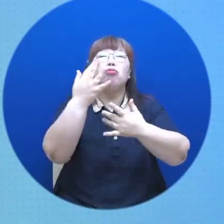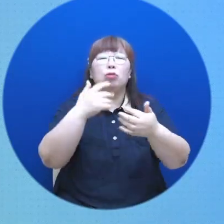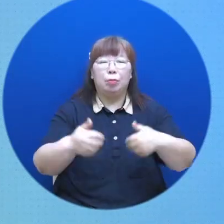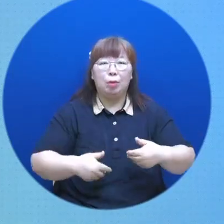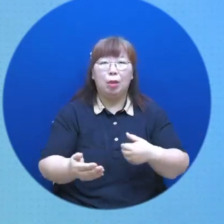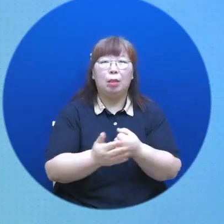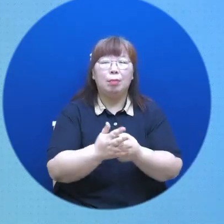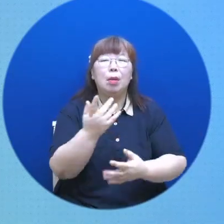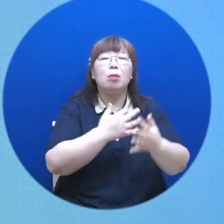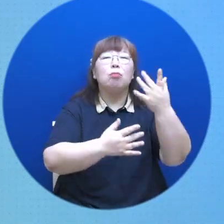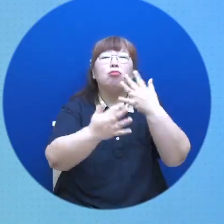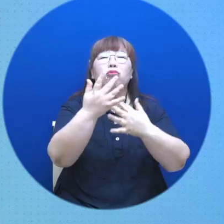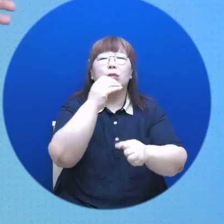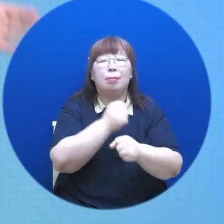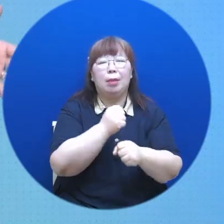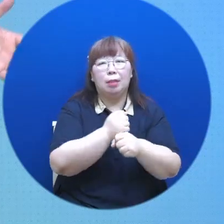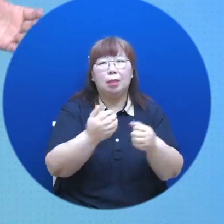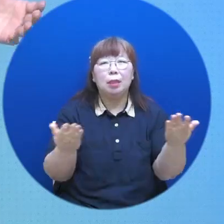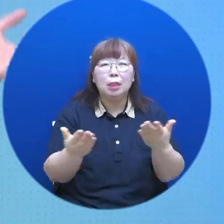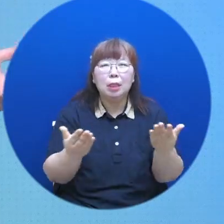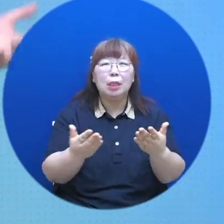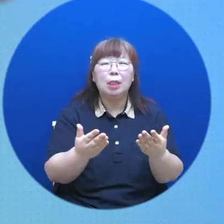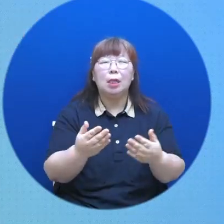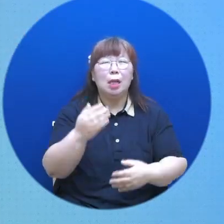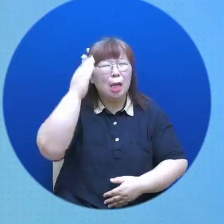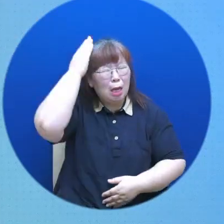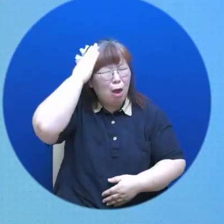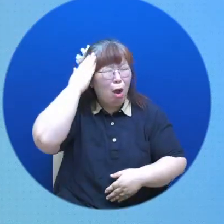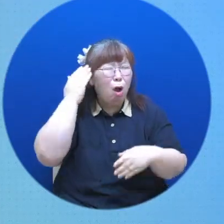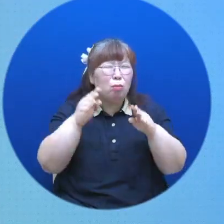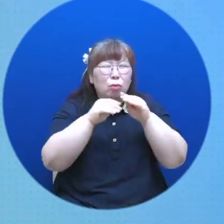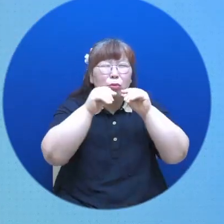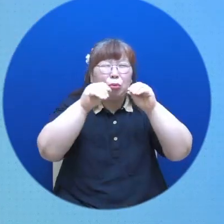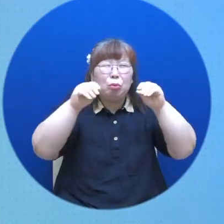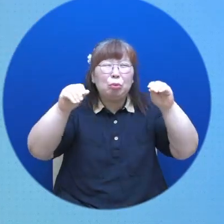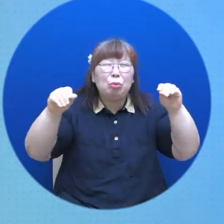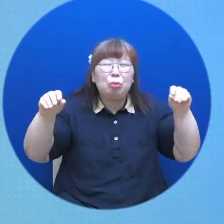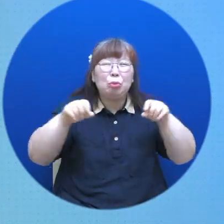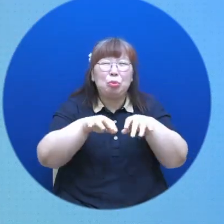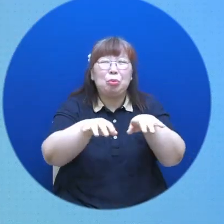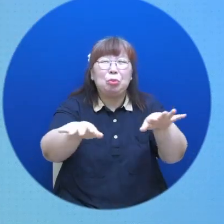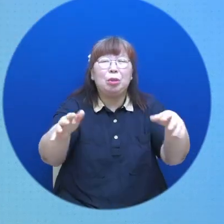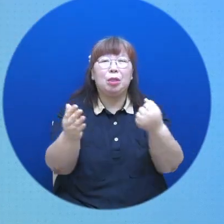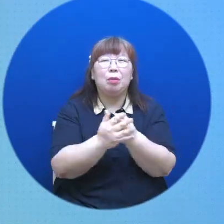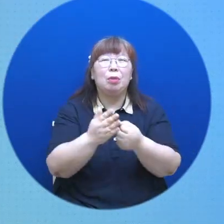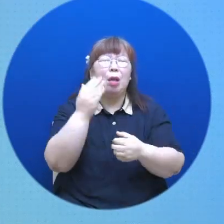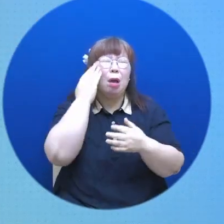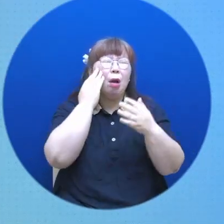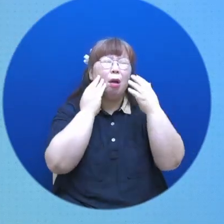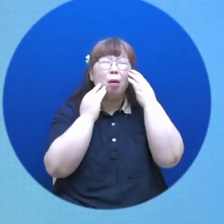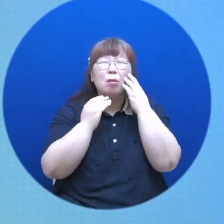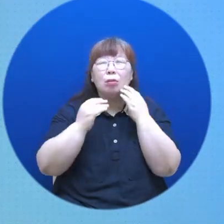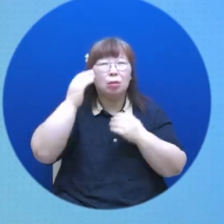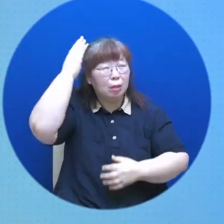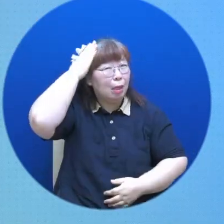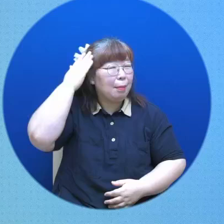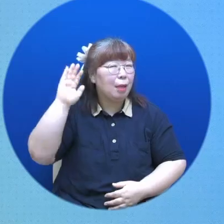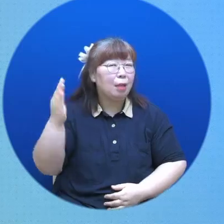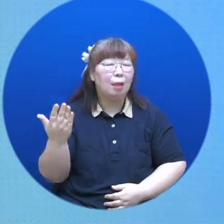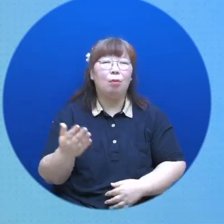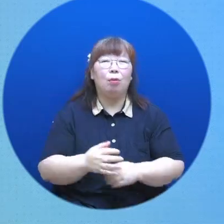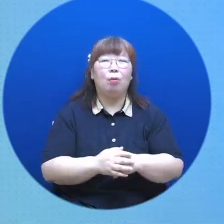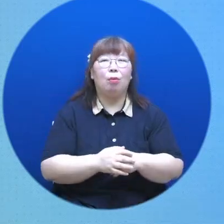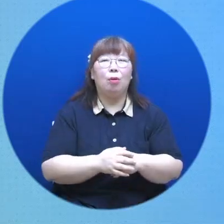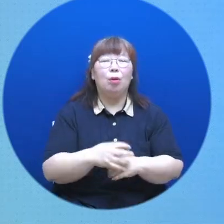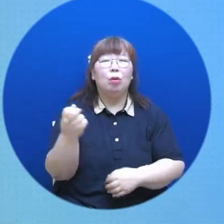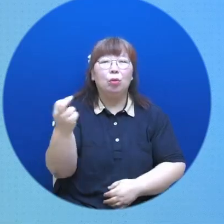했어요. 어땠습니까? 재가 날립니다. 재가 온몸을 더럽혀요. 얼굴을 더럽힙니다. 제사를 위해서